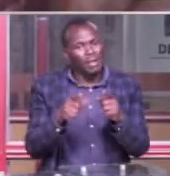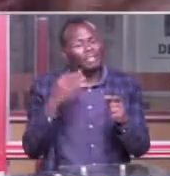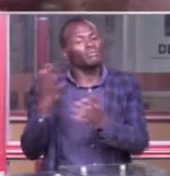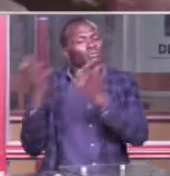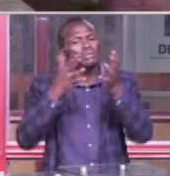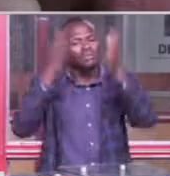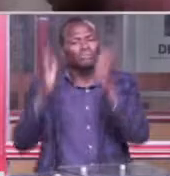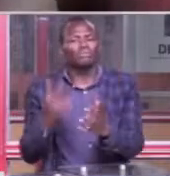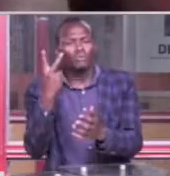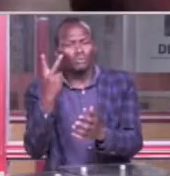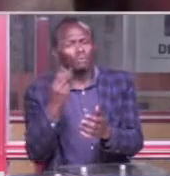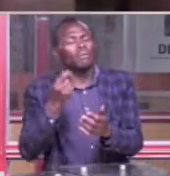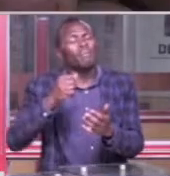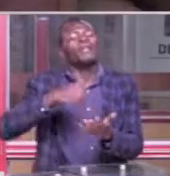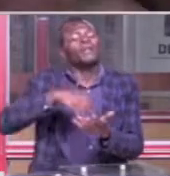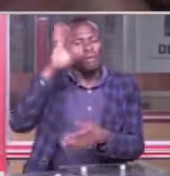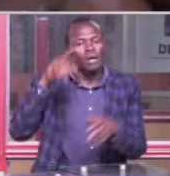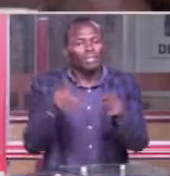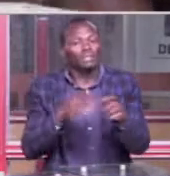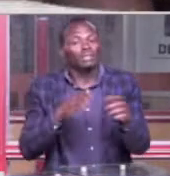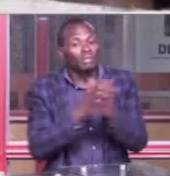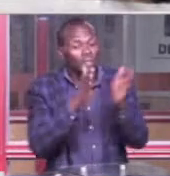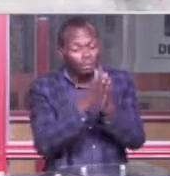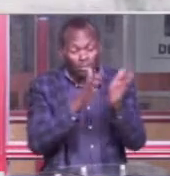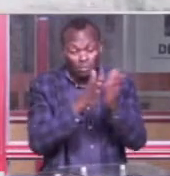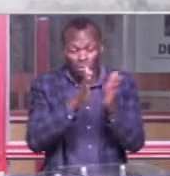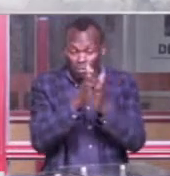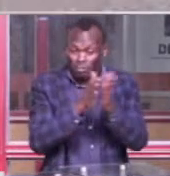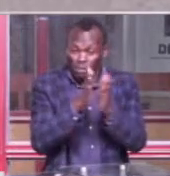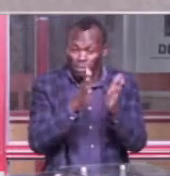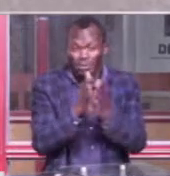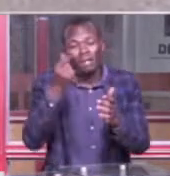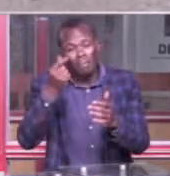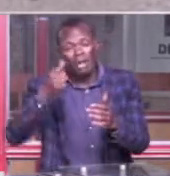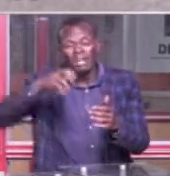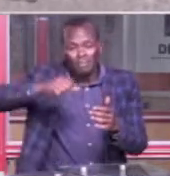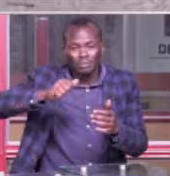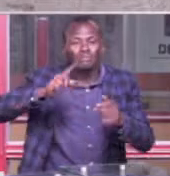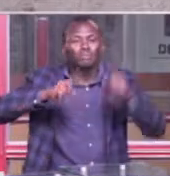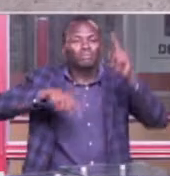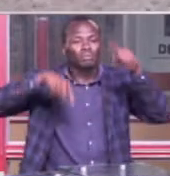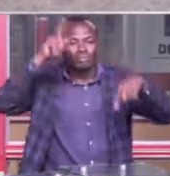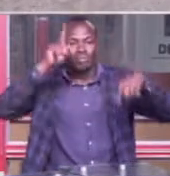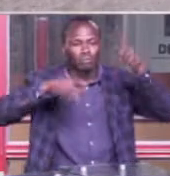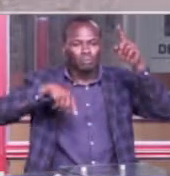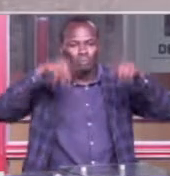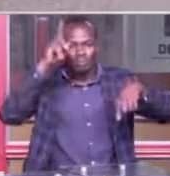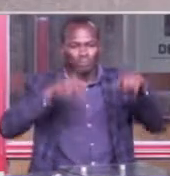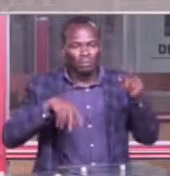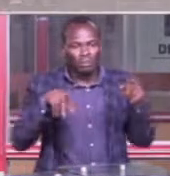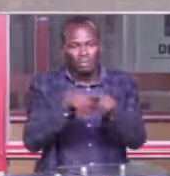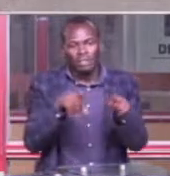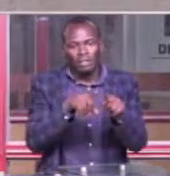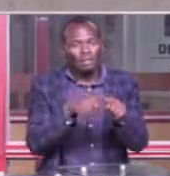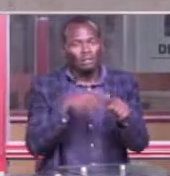atuboli denti ebeyi yobutonda esinzira ku sezoni mu kiseera kino obutunda bwapima atandikira